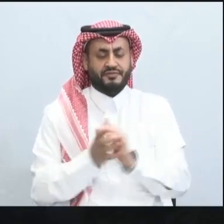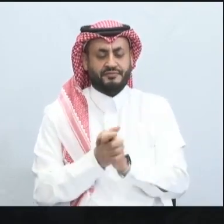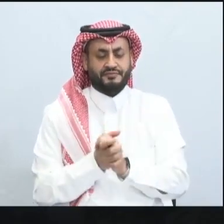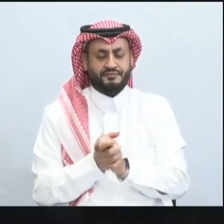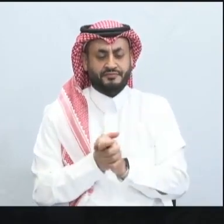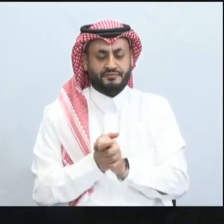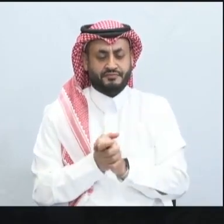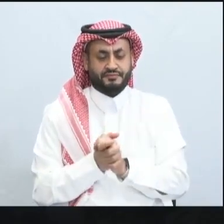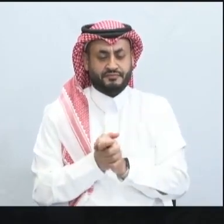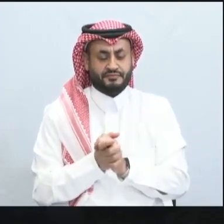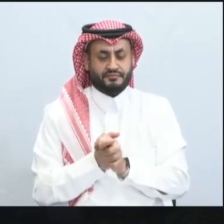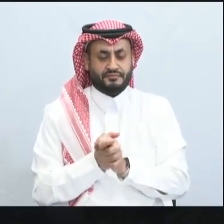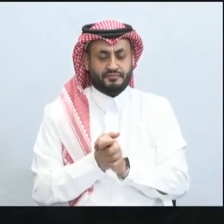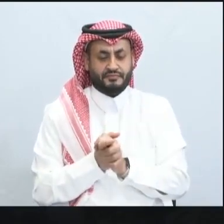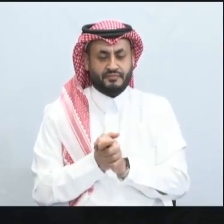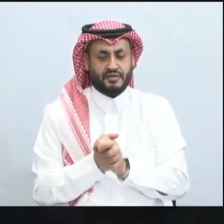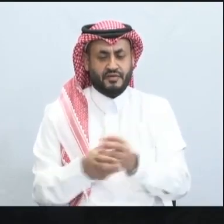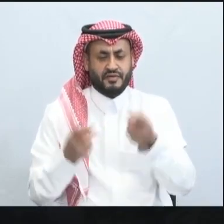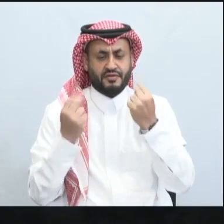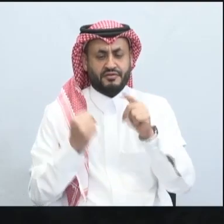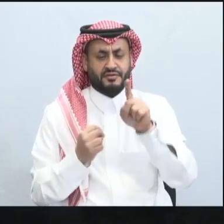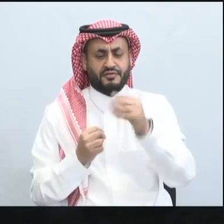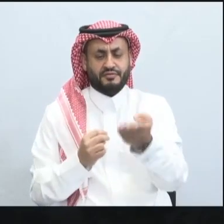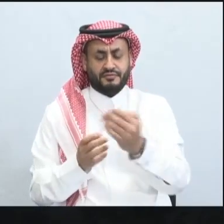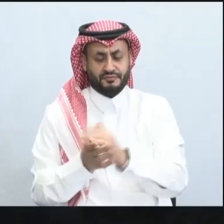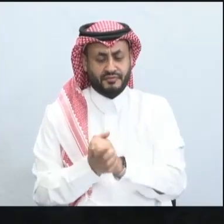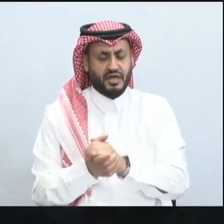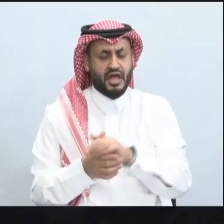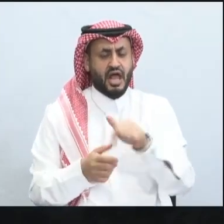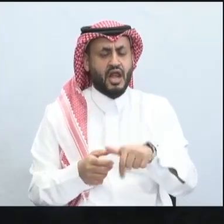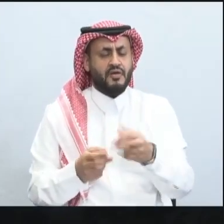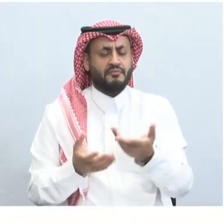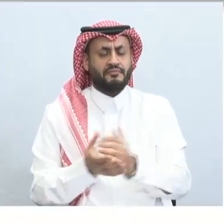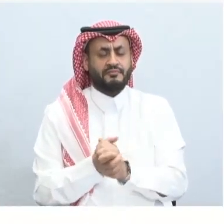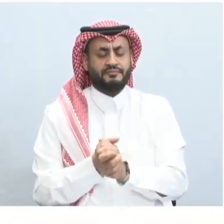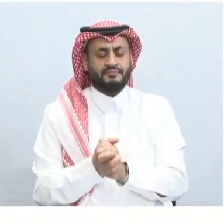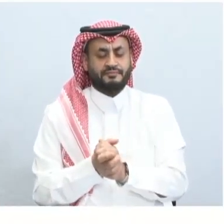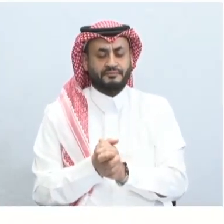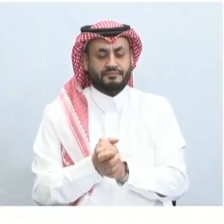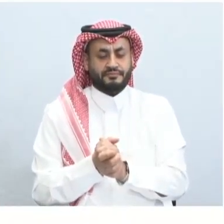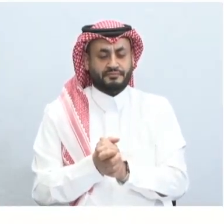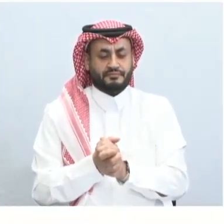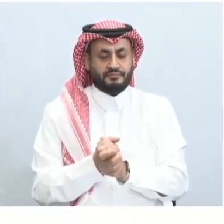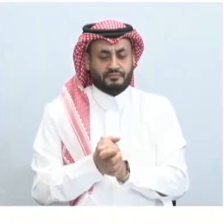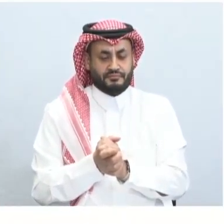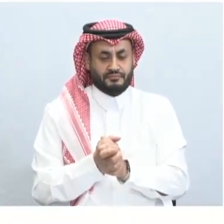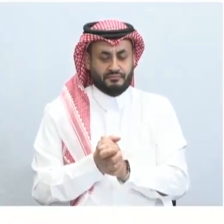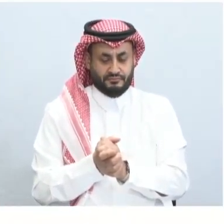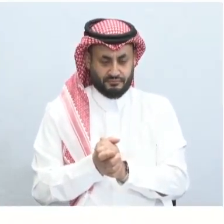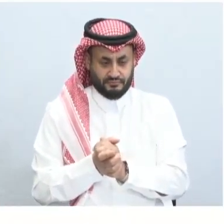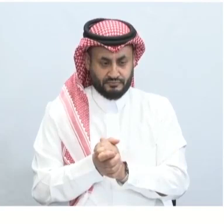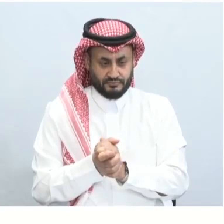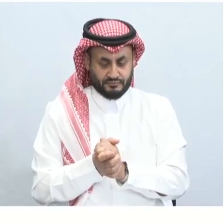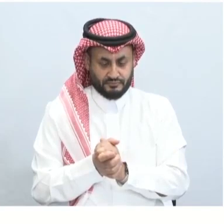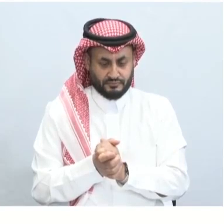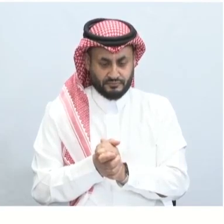البدء والشروع بالدرس نود ان نذكر اهداف درسنا لهذا اليوم فماذا سنتعلم وماذا سناخذ يتوقع منك اخ الطالب واختي